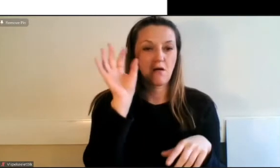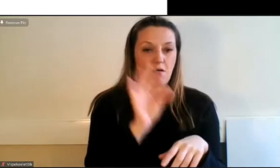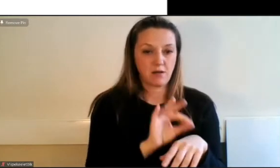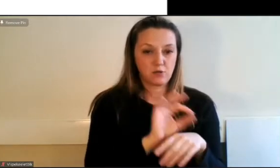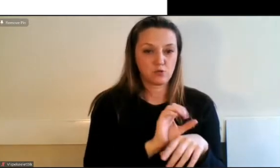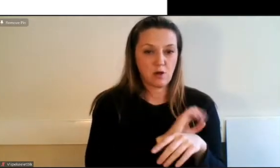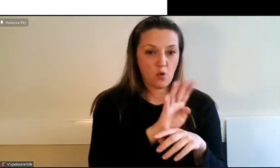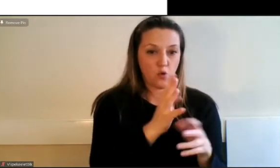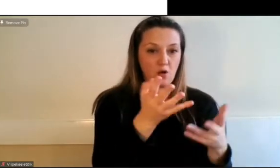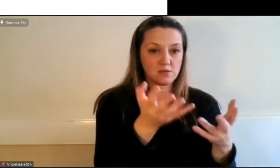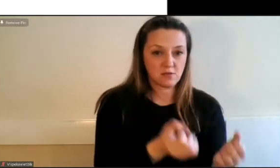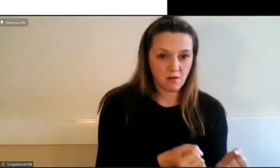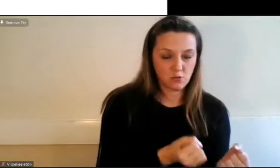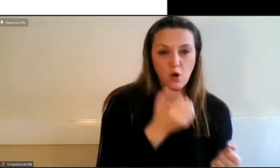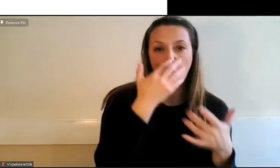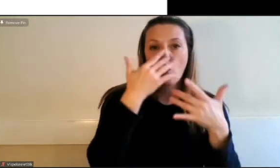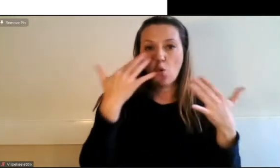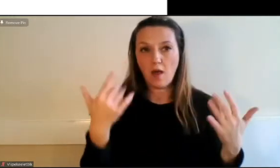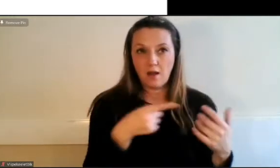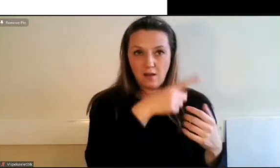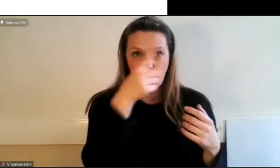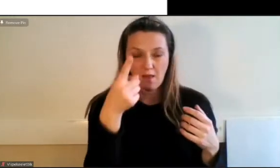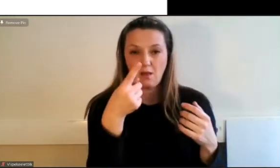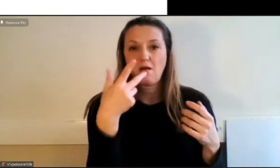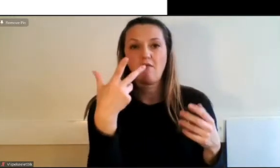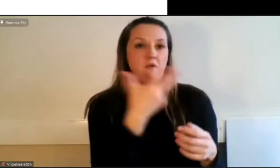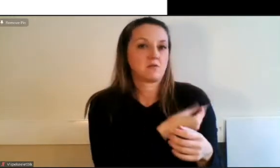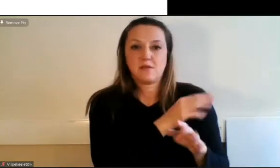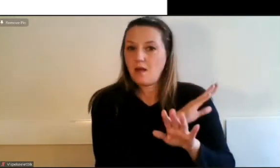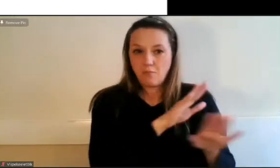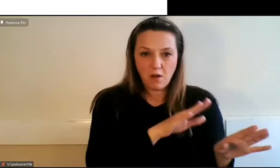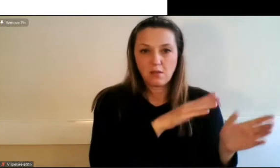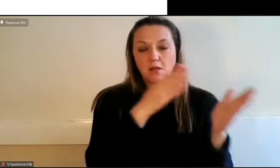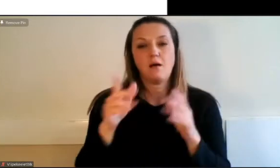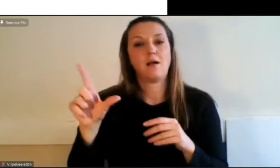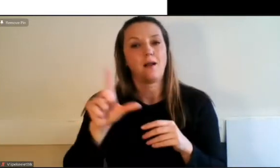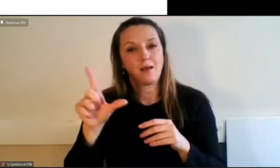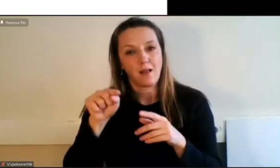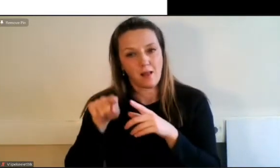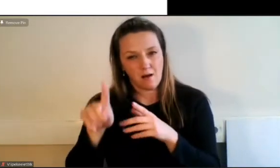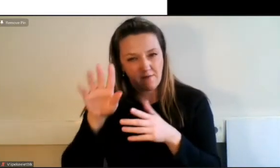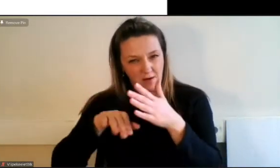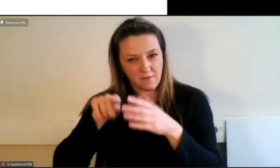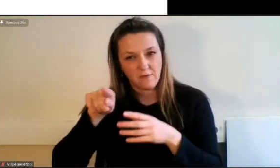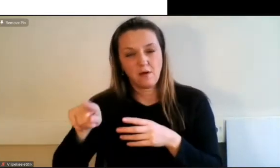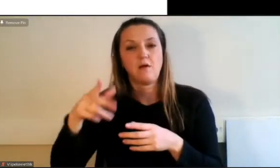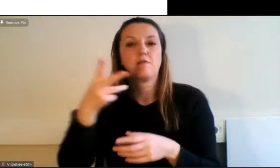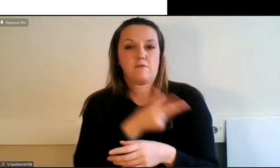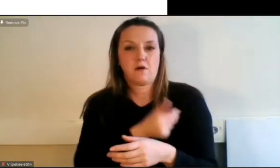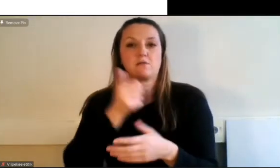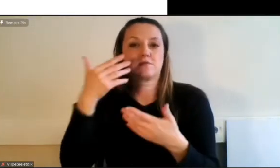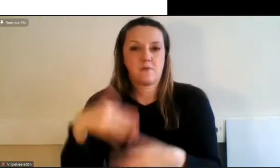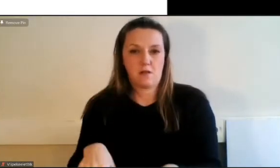vaid koroonaviiruse südamelihase põletik võib olla väga agressiivne, võib olla intensiivi viiv, et vajab